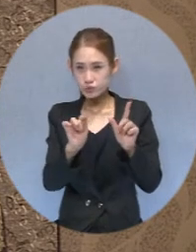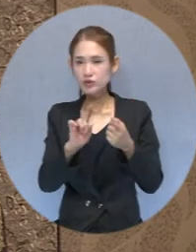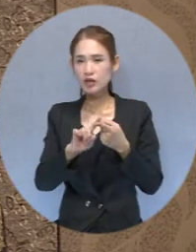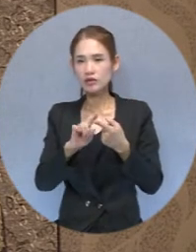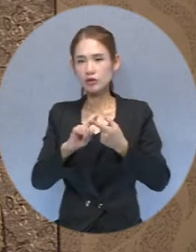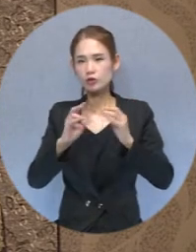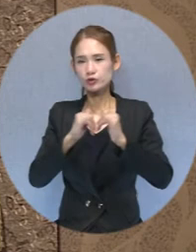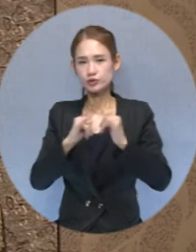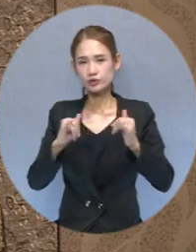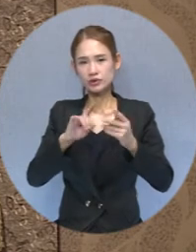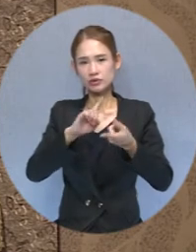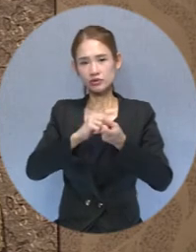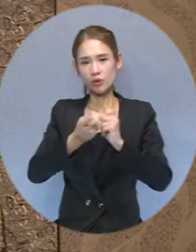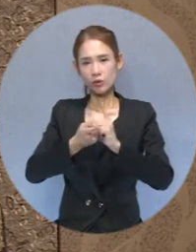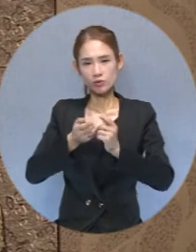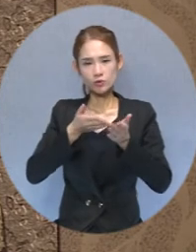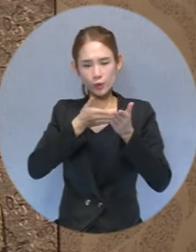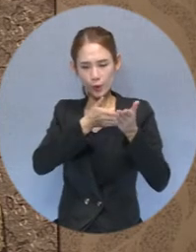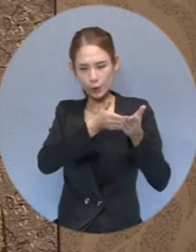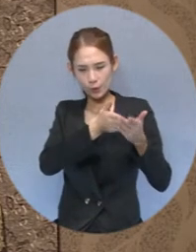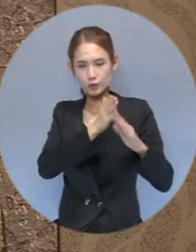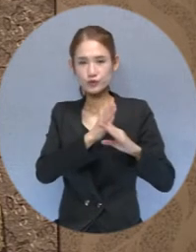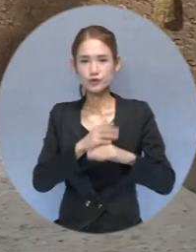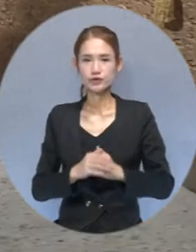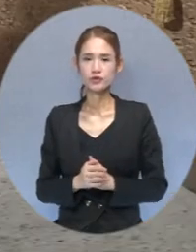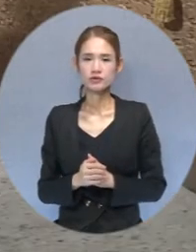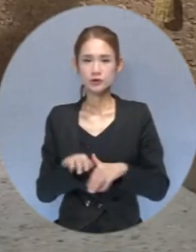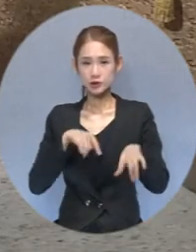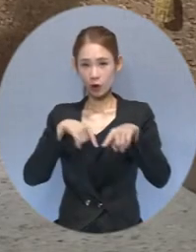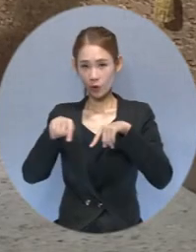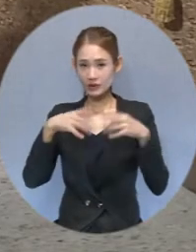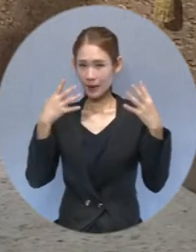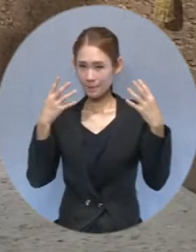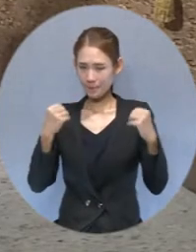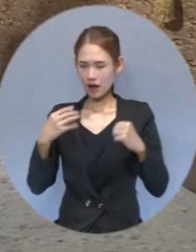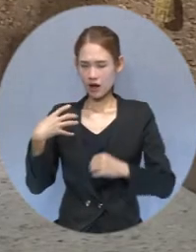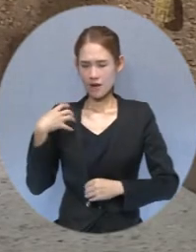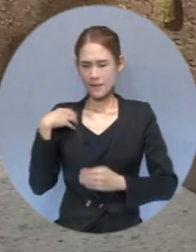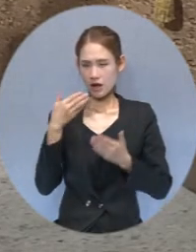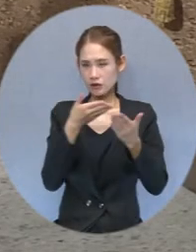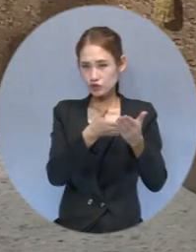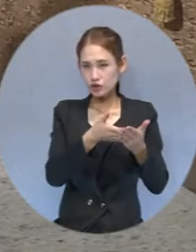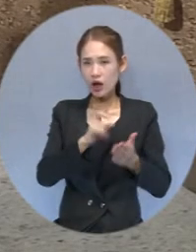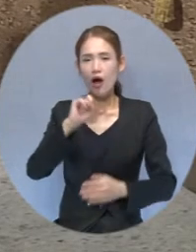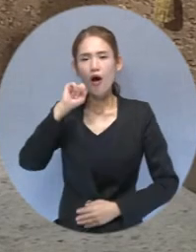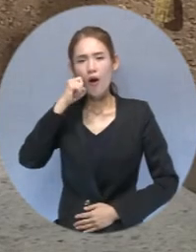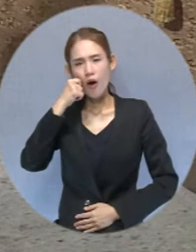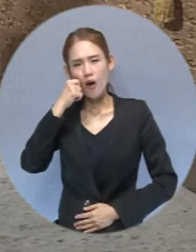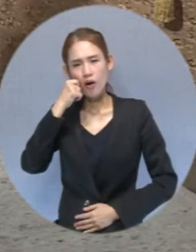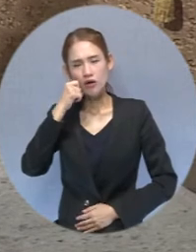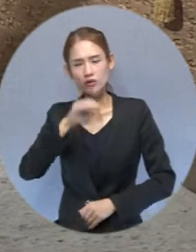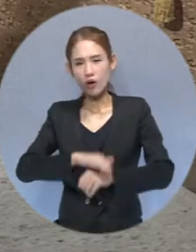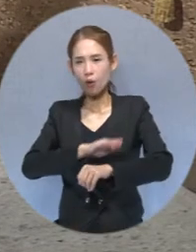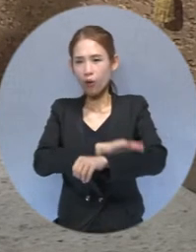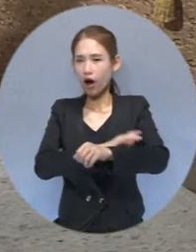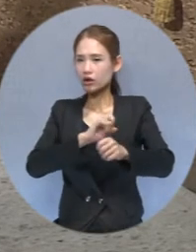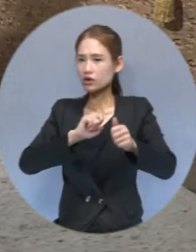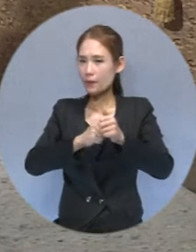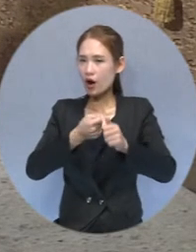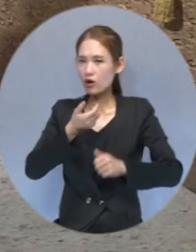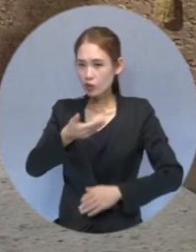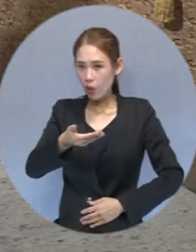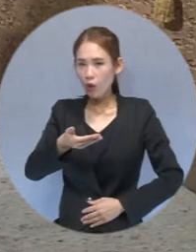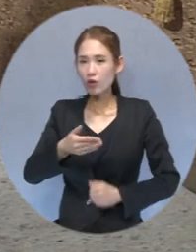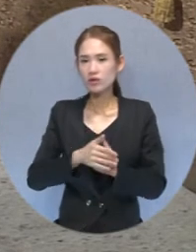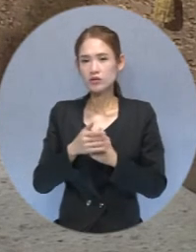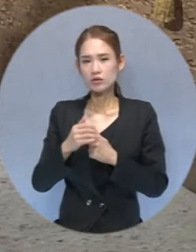서로 많이, 저는 많이 요구하고 있다고 봐요. 네. 정책에 반영하기에 좀 부담스럽고 좀 과한 처벌로 이어질 수 있고